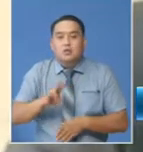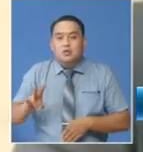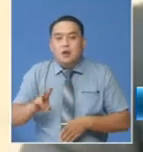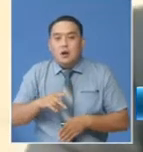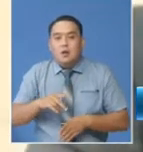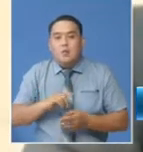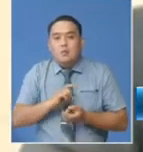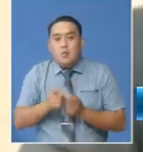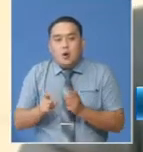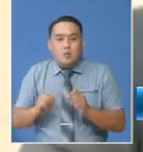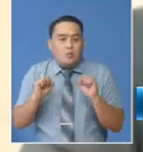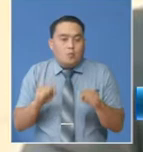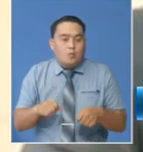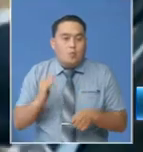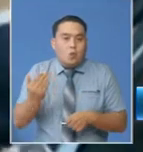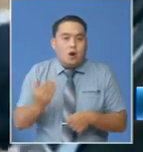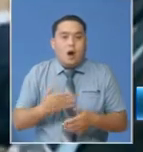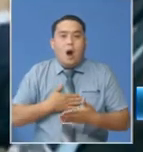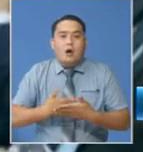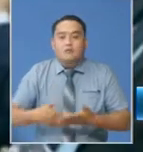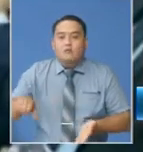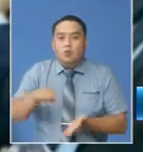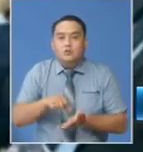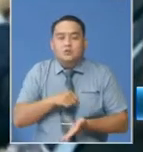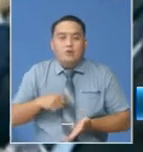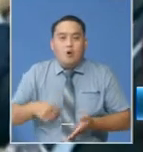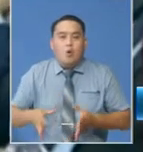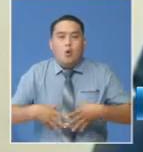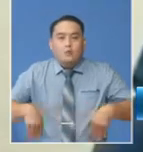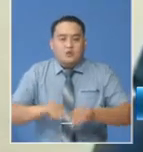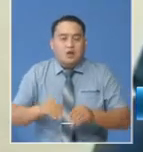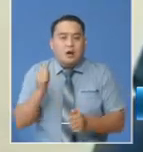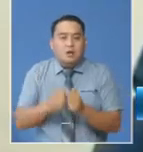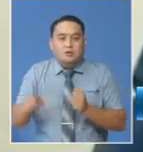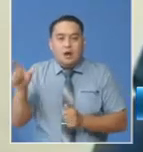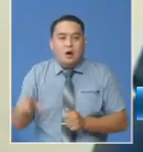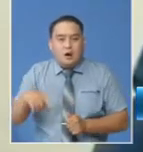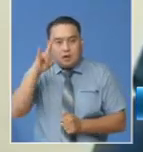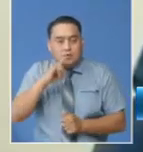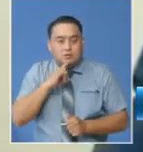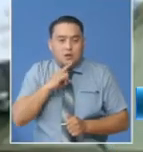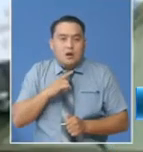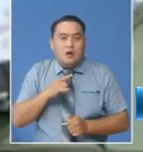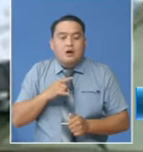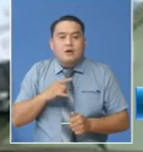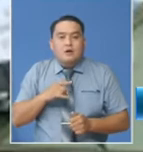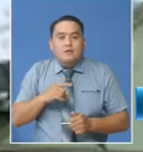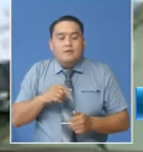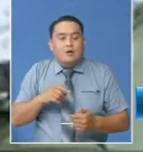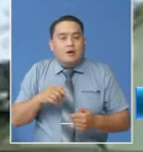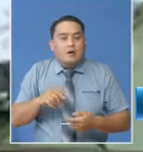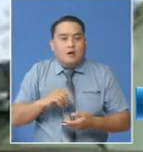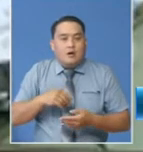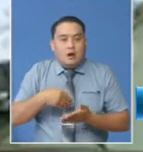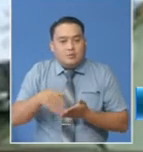многое в борьбе с коррупцией будет зависеть от активного участия всего общества. Каждый казахстанец должен не только негативно относиться к взяткам,